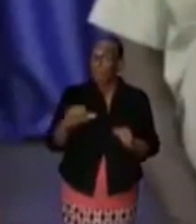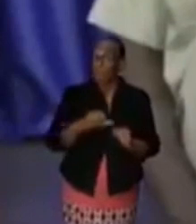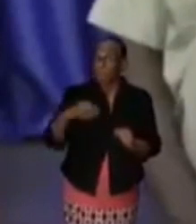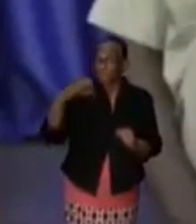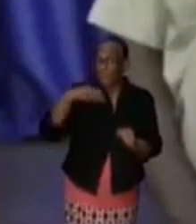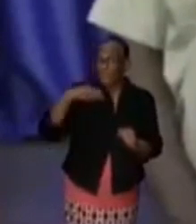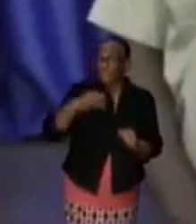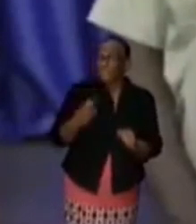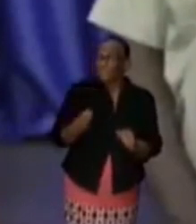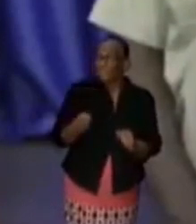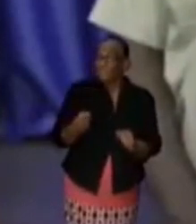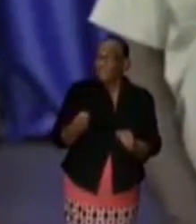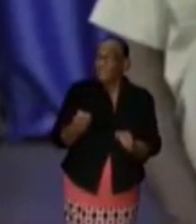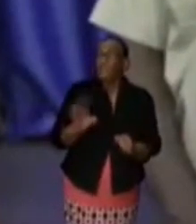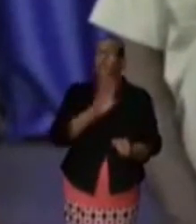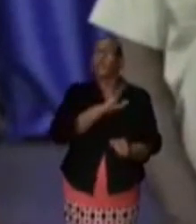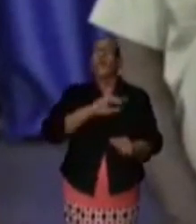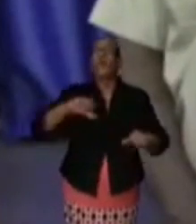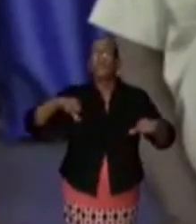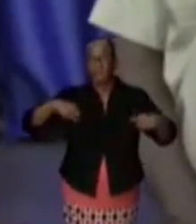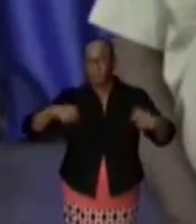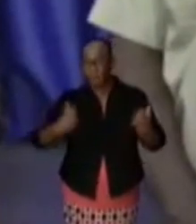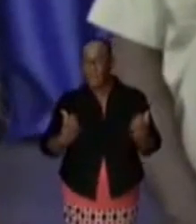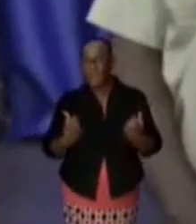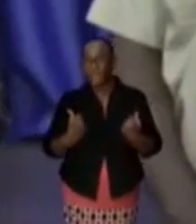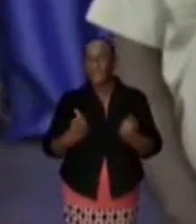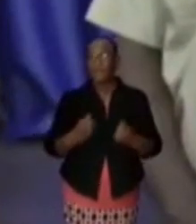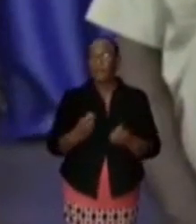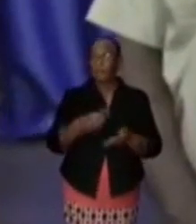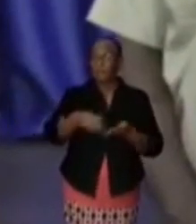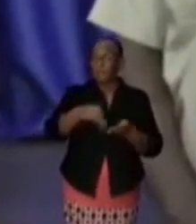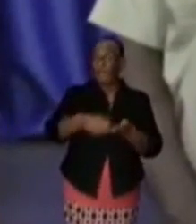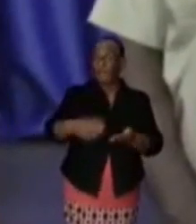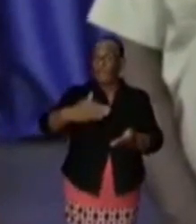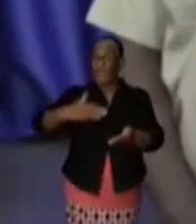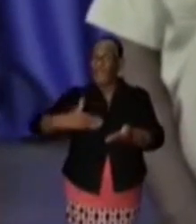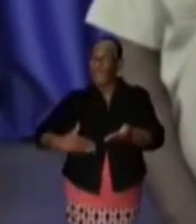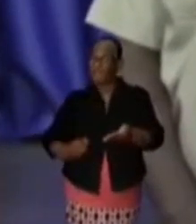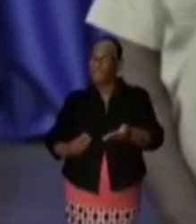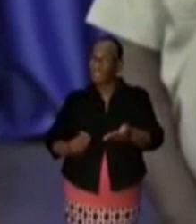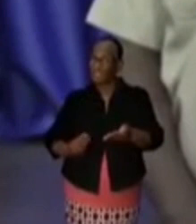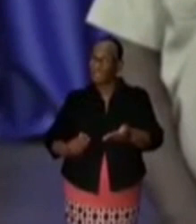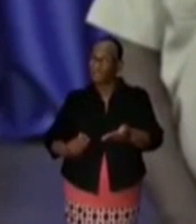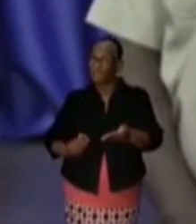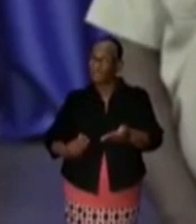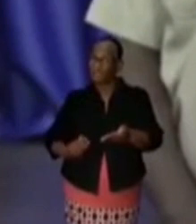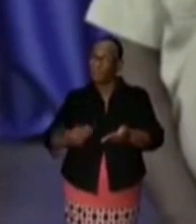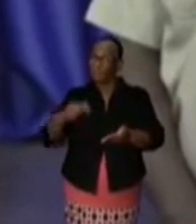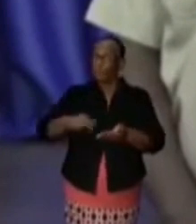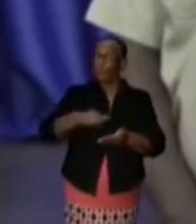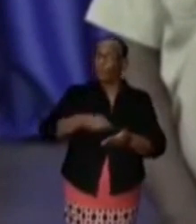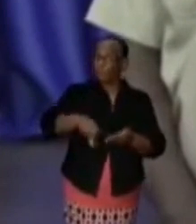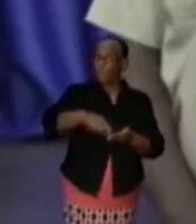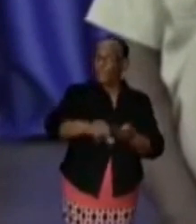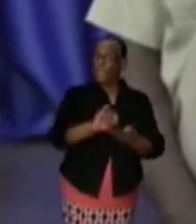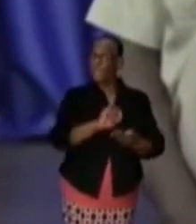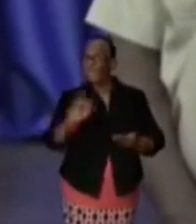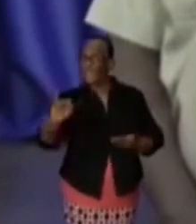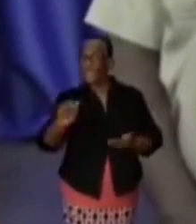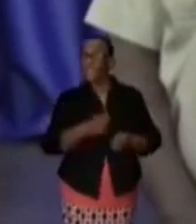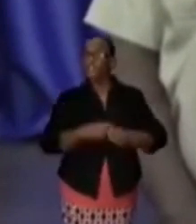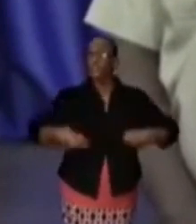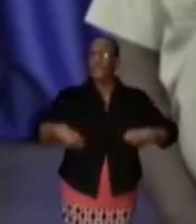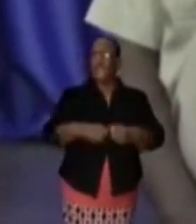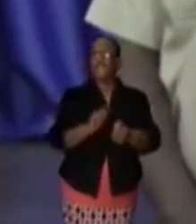minister van Financiën ook al gestart met het betalen van achterstanden naar instellingen toe, vooral sociale